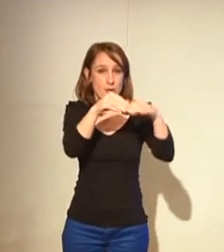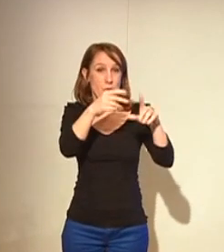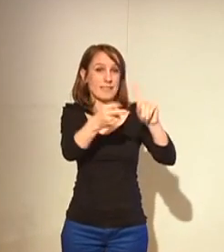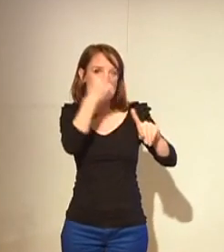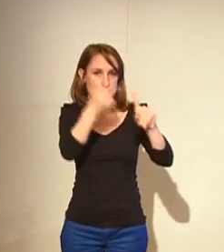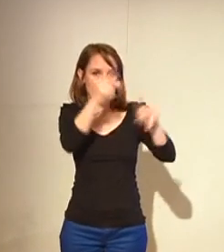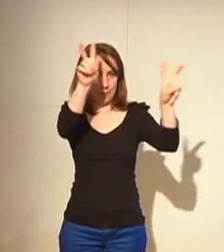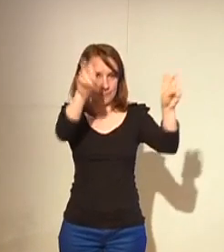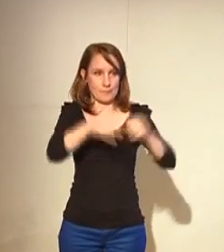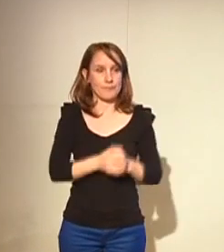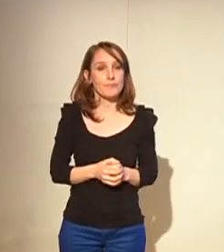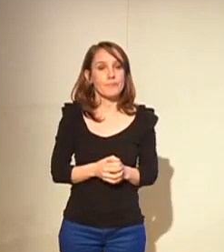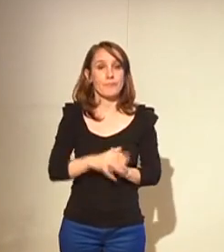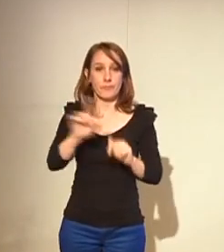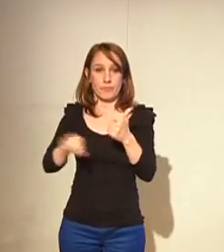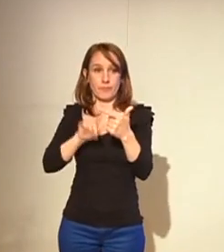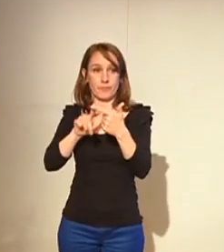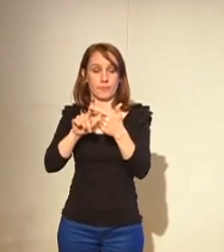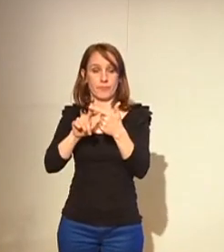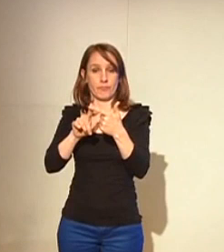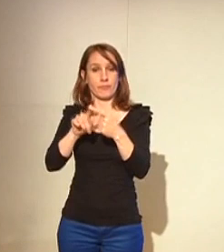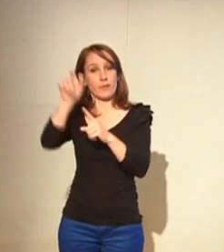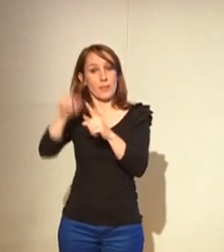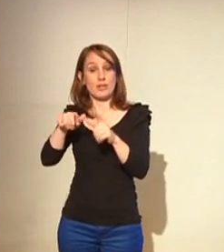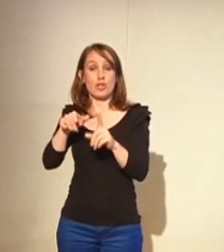spéciale et un